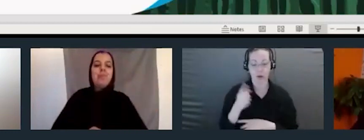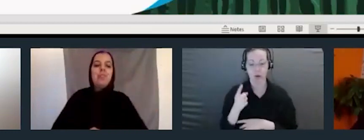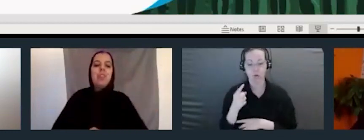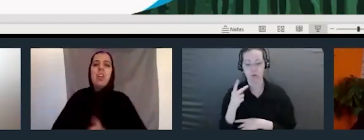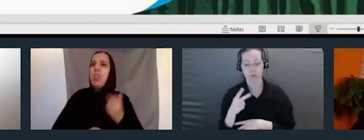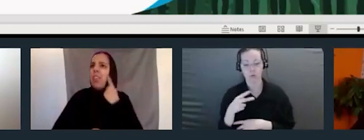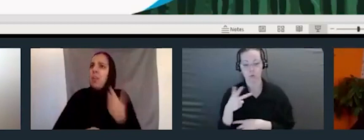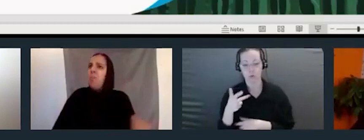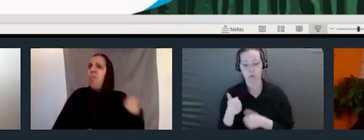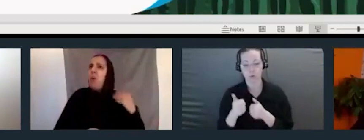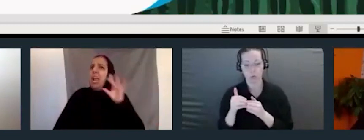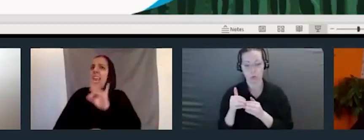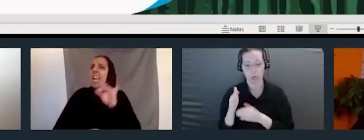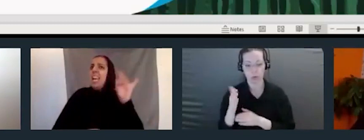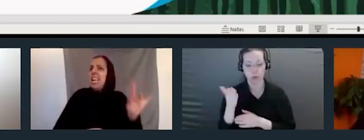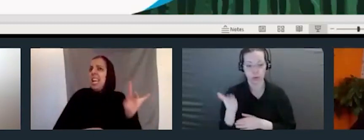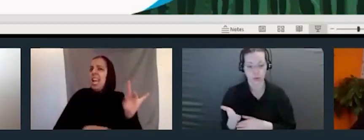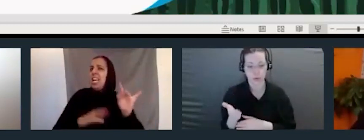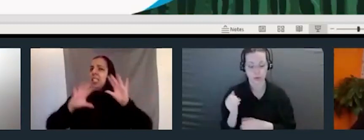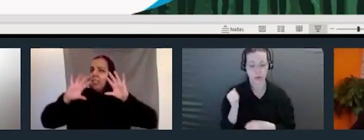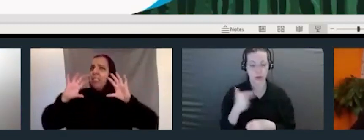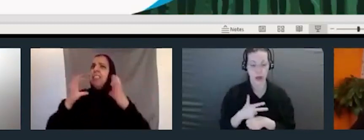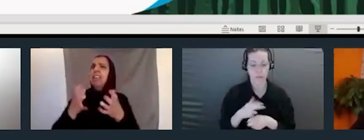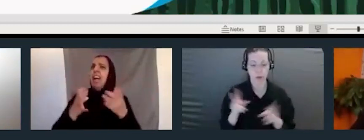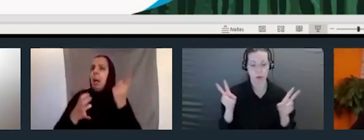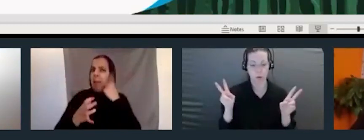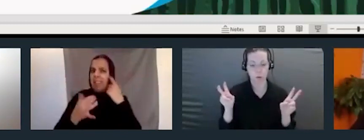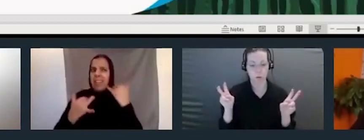c'est plutôt environ 100.